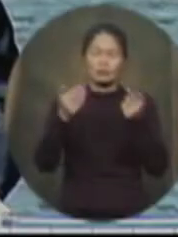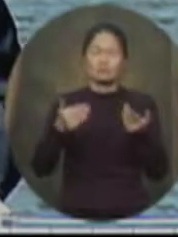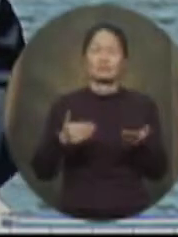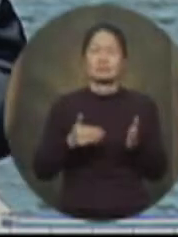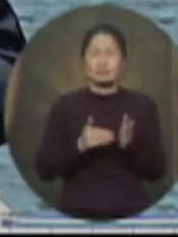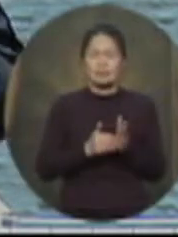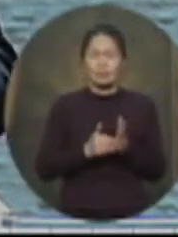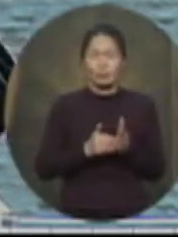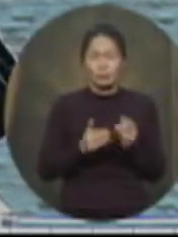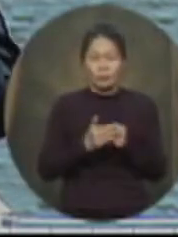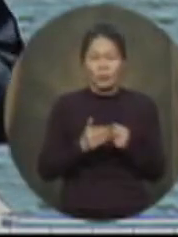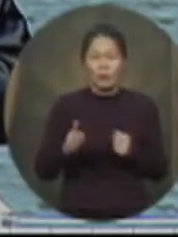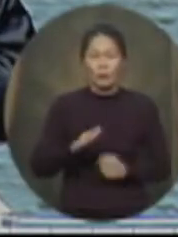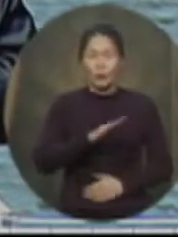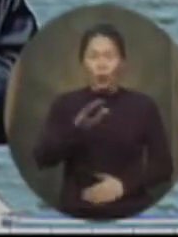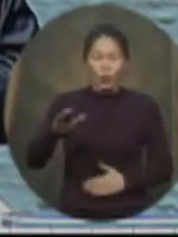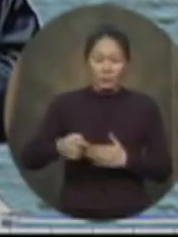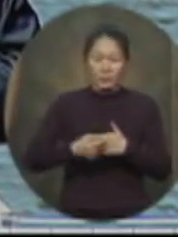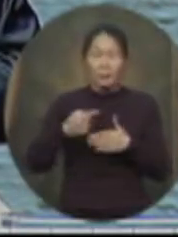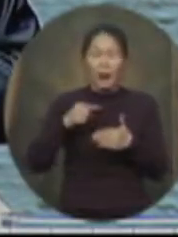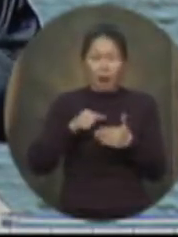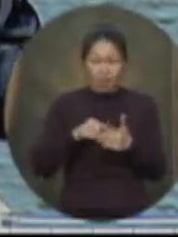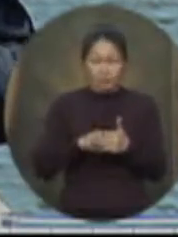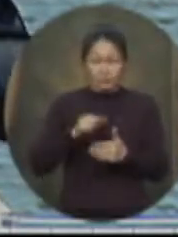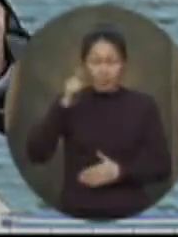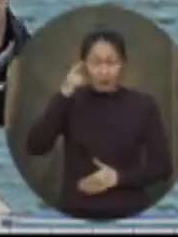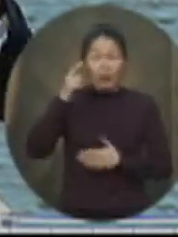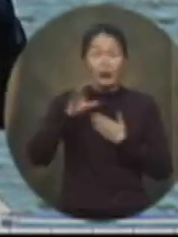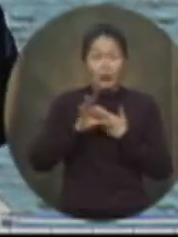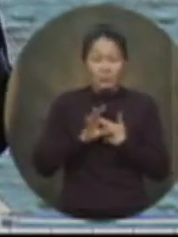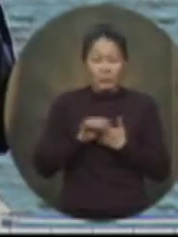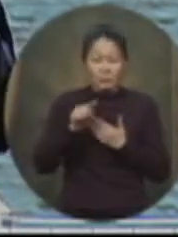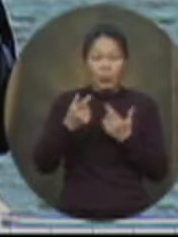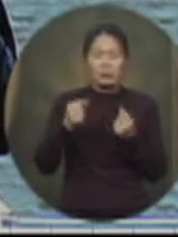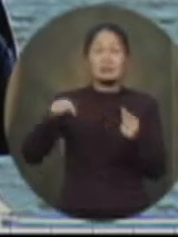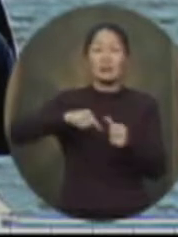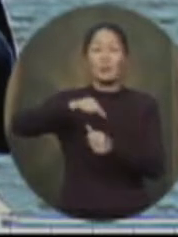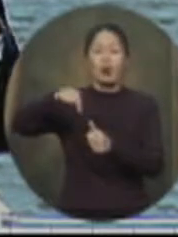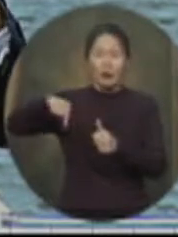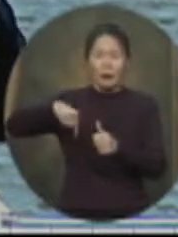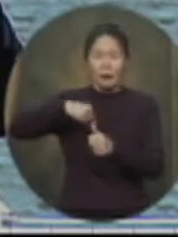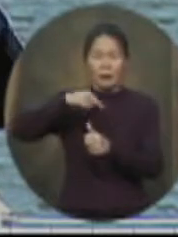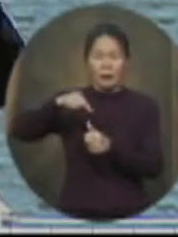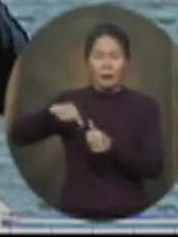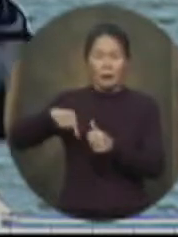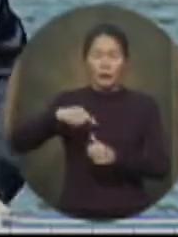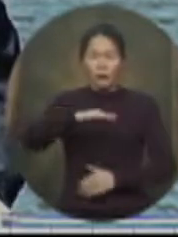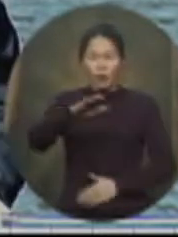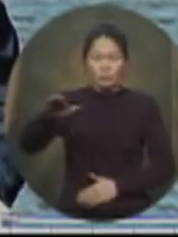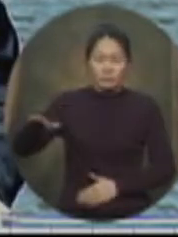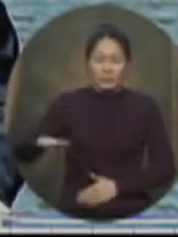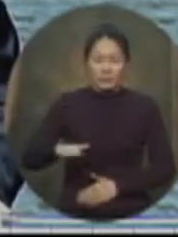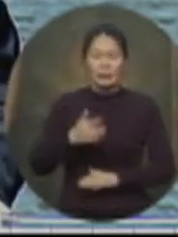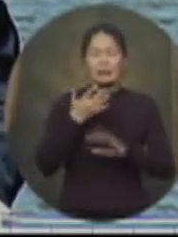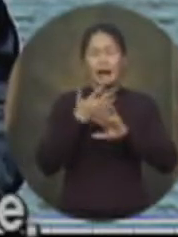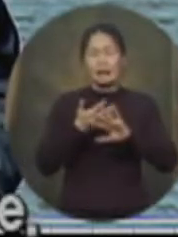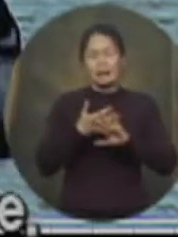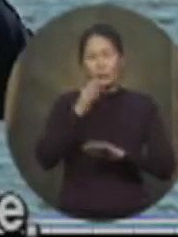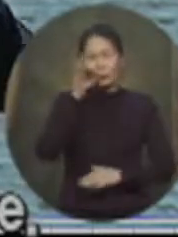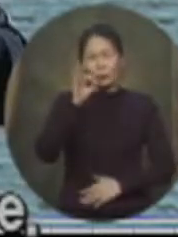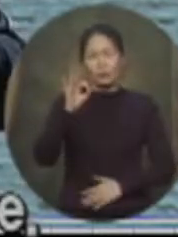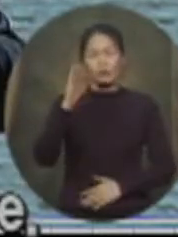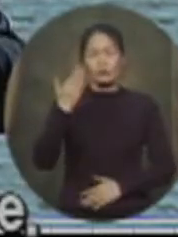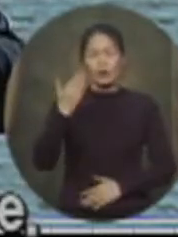라고 여러분이 마음에 붙잡으면 그러면 그 상황이 여러분에게 전혀 다르게 보인다 고 말입니다